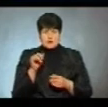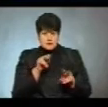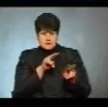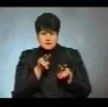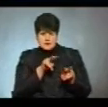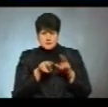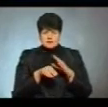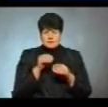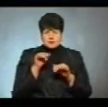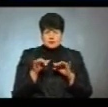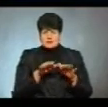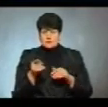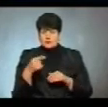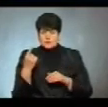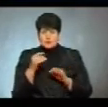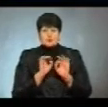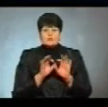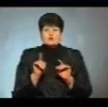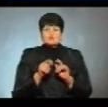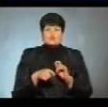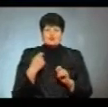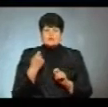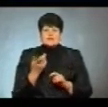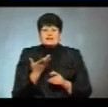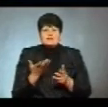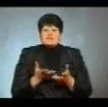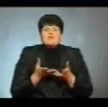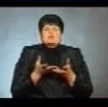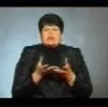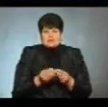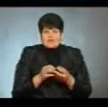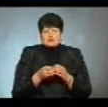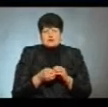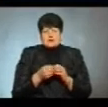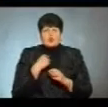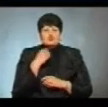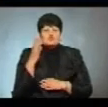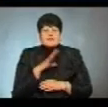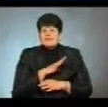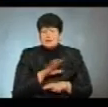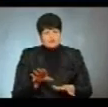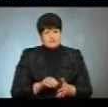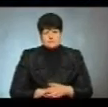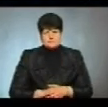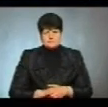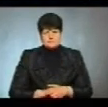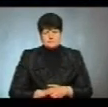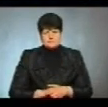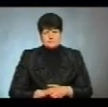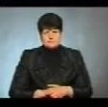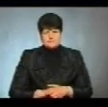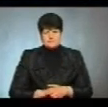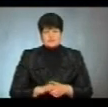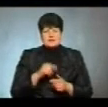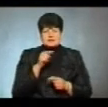виборчим процесом на Тернопільщині, розповіли, що порушень, які вплинули б на результати голосування, не було. З цих